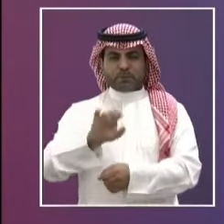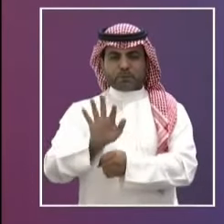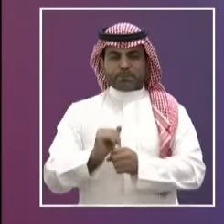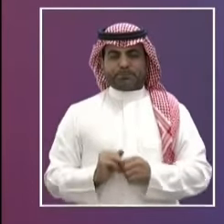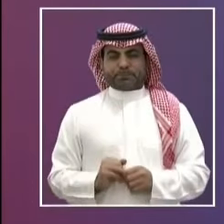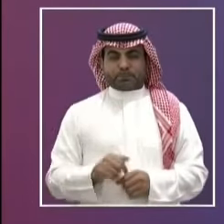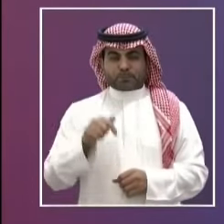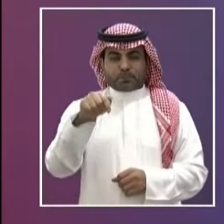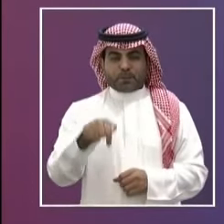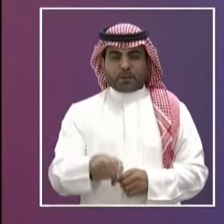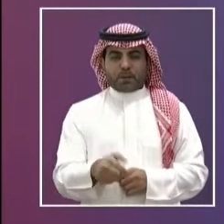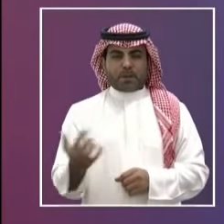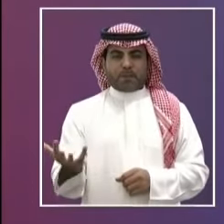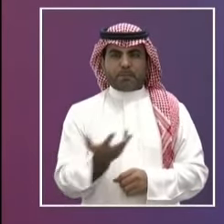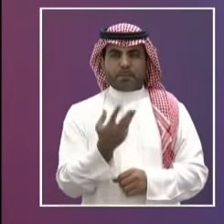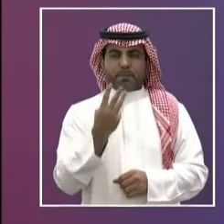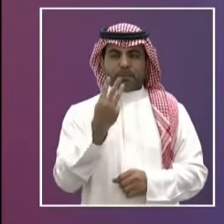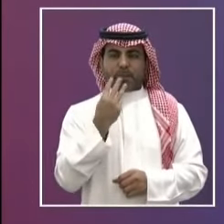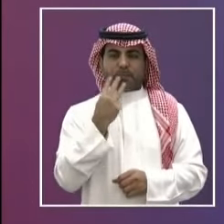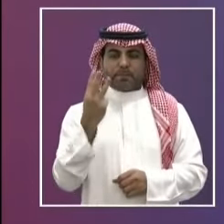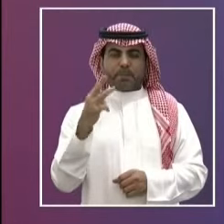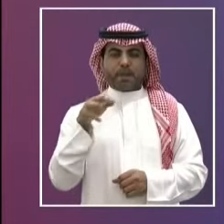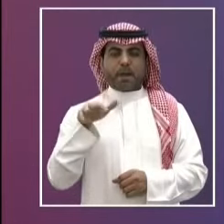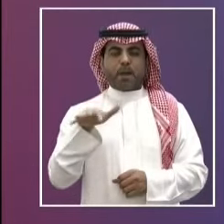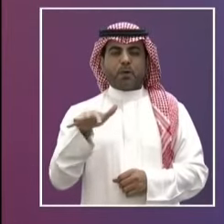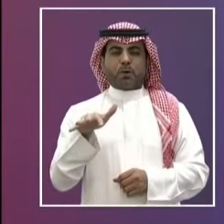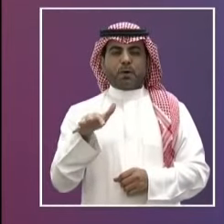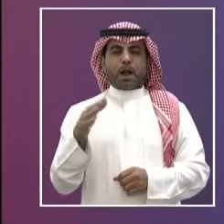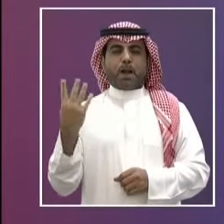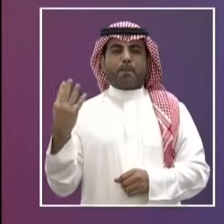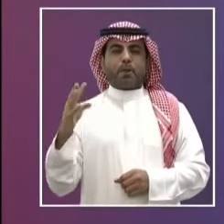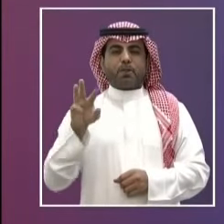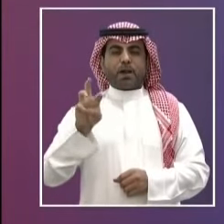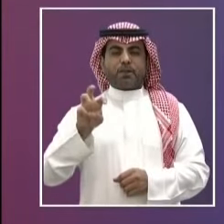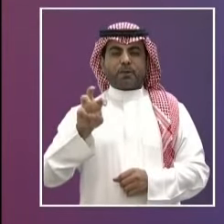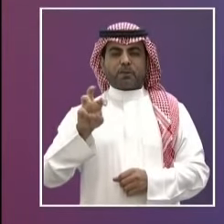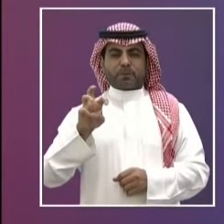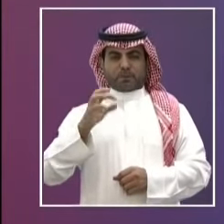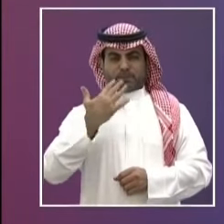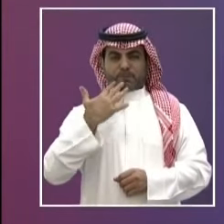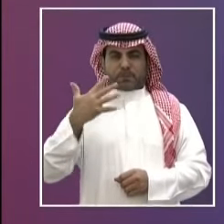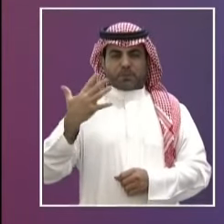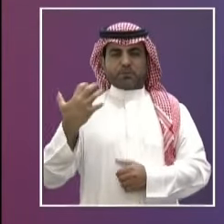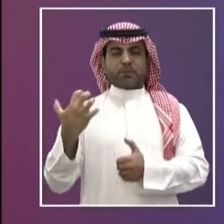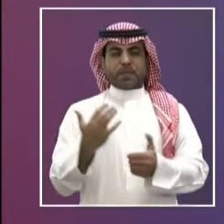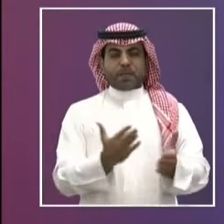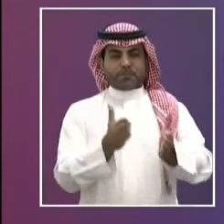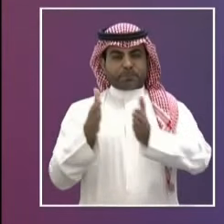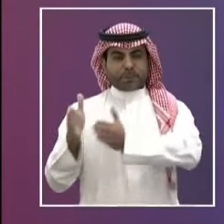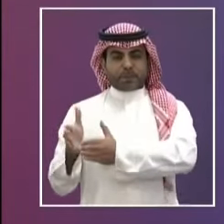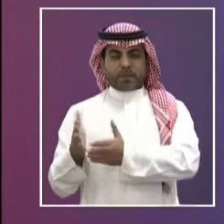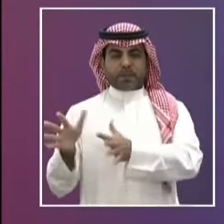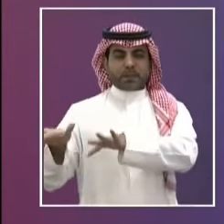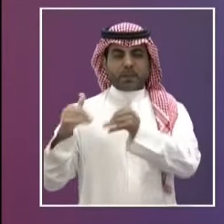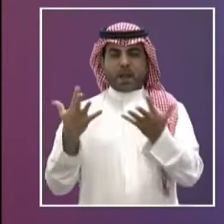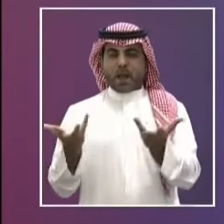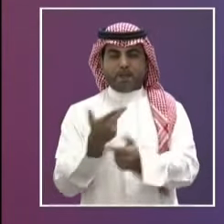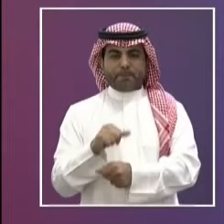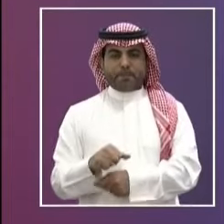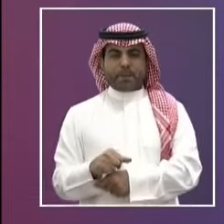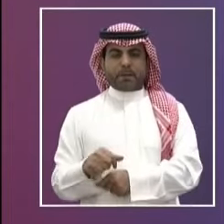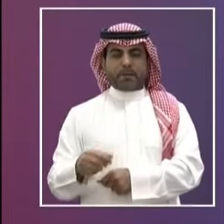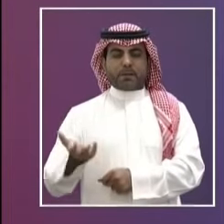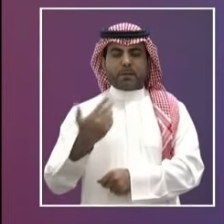إجمالي الحالات المملكة العربية السعودية بلغت 334,605 حالة مؤكدة منذ بدء الجائحة وحتى اليوم. حالة التعافي بحمد